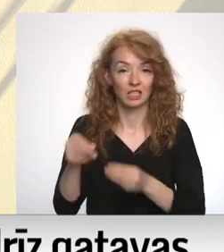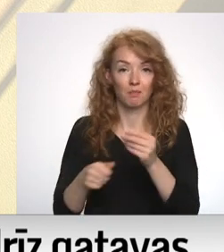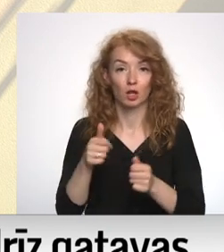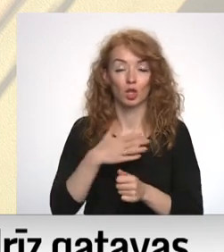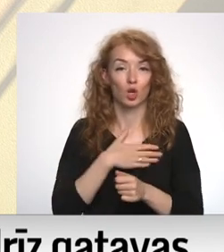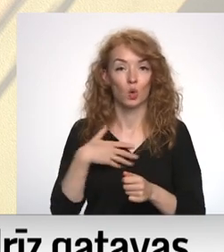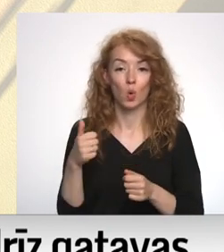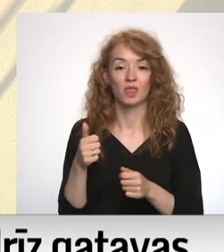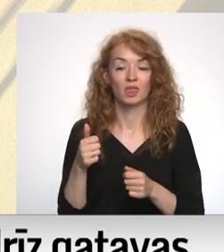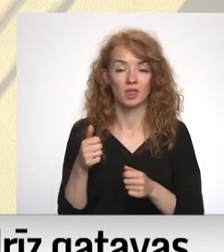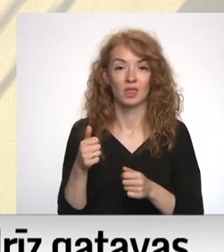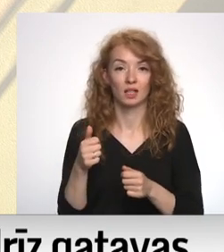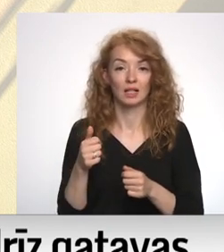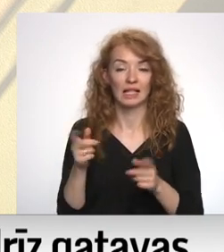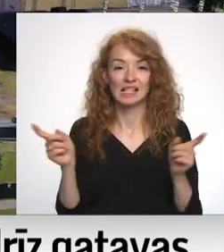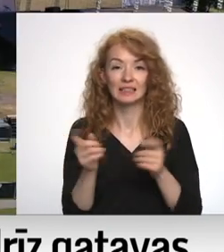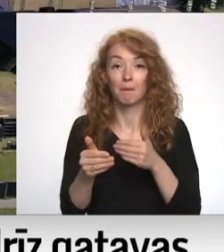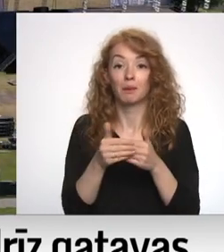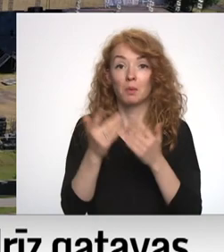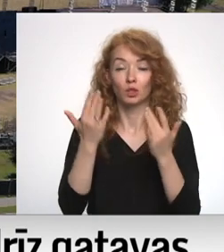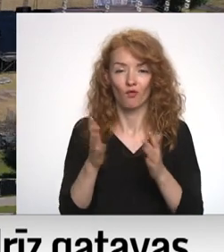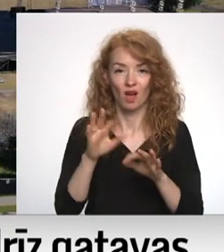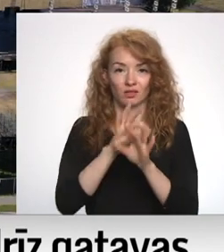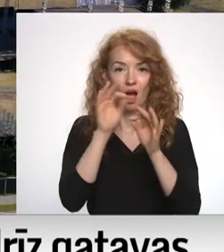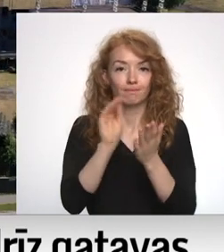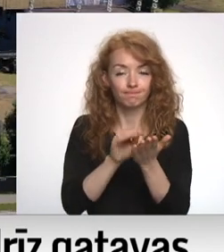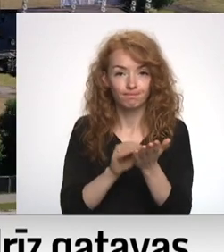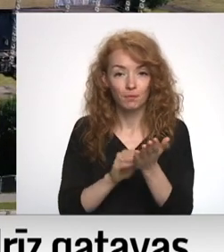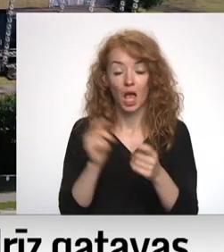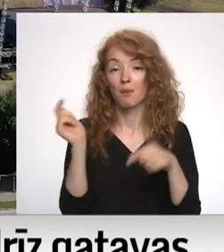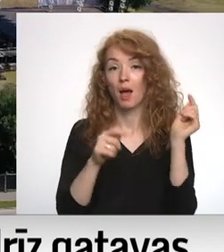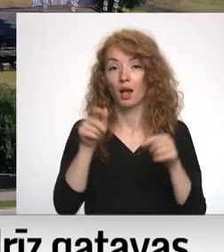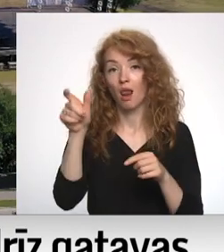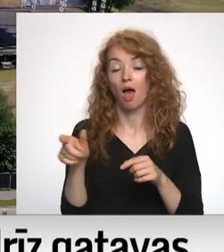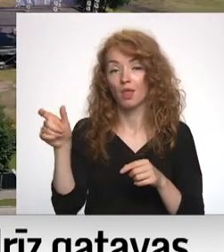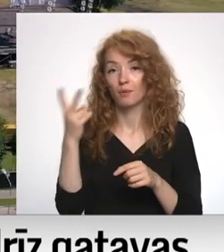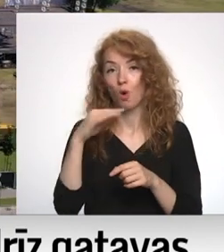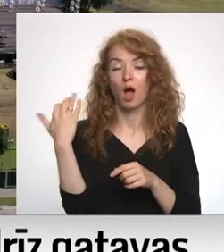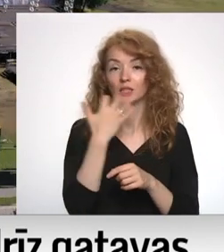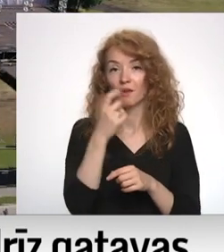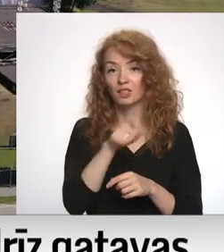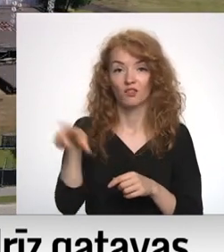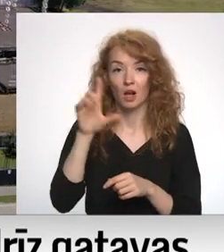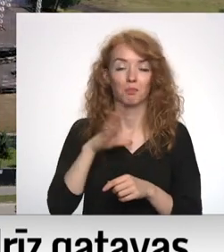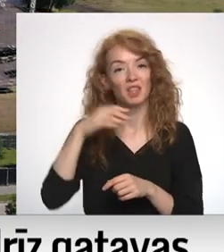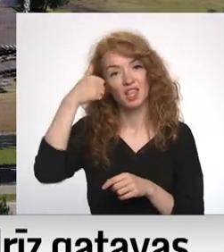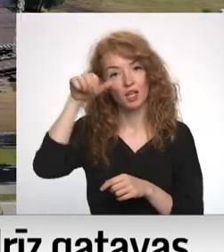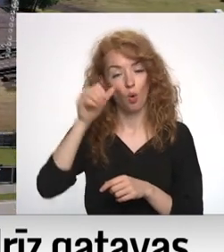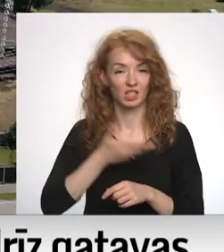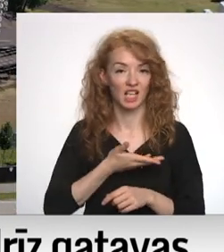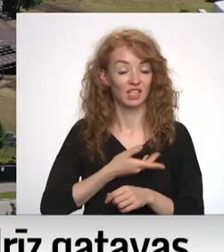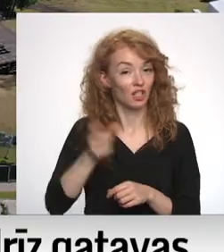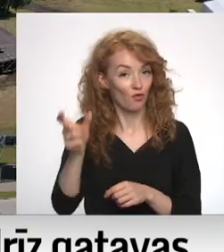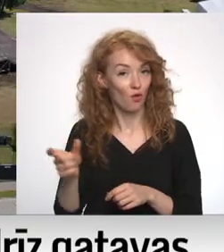ļoti īsti pirms pasākuma tikai ir iespējams aptvērt. Līdz šim festivāla apmeklētāju vidū no ārvalstīm visvairāk bijuši Igaunijas